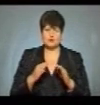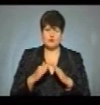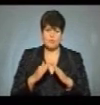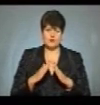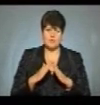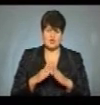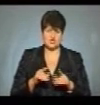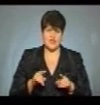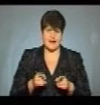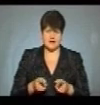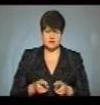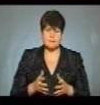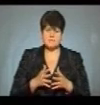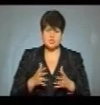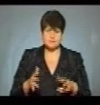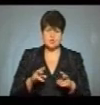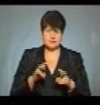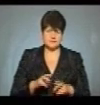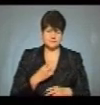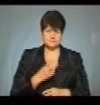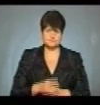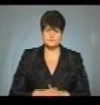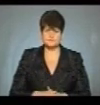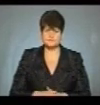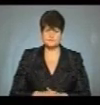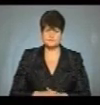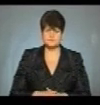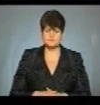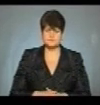арешт. Більше про сьогоднішнє засідання Богдана Сарабун розповість.